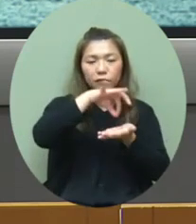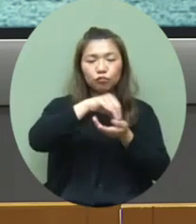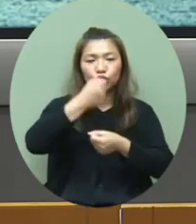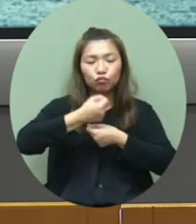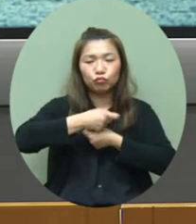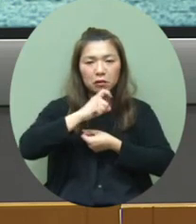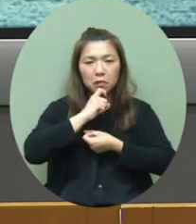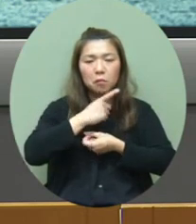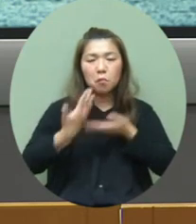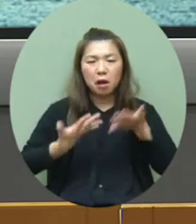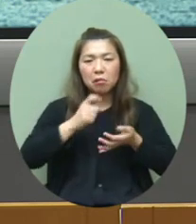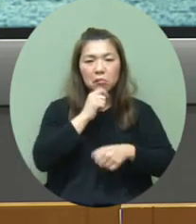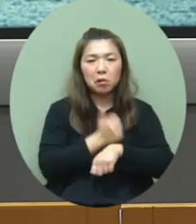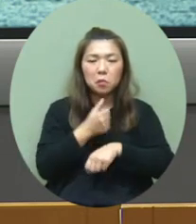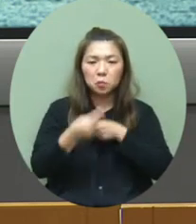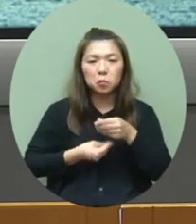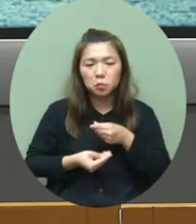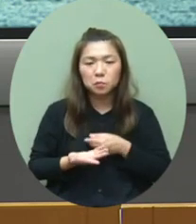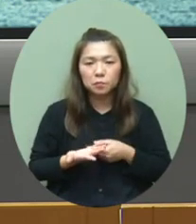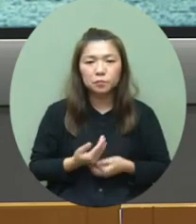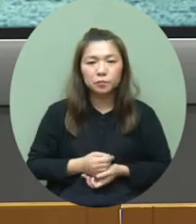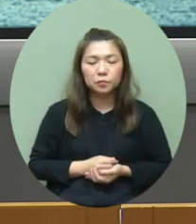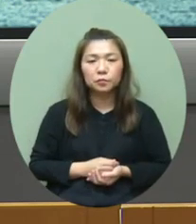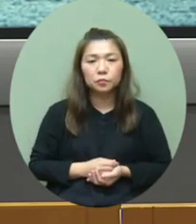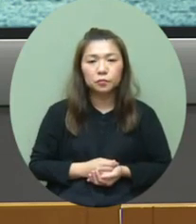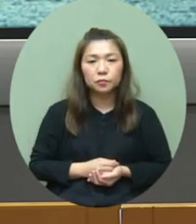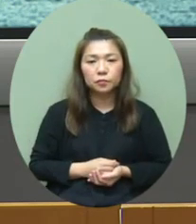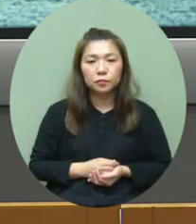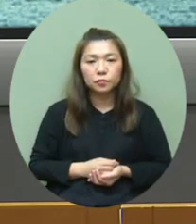會係有一啲傳播啦嚇。咁之前嗰、那個